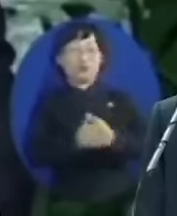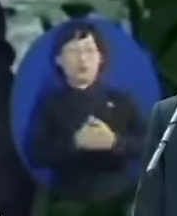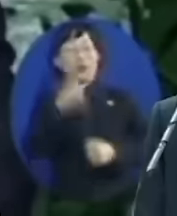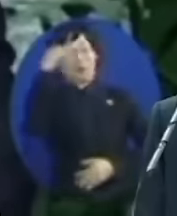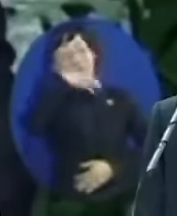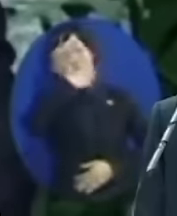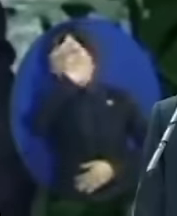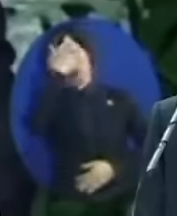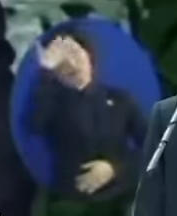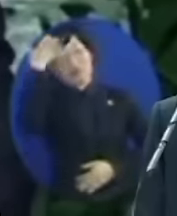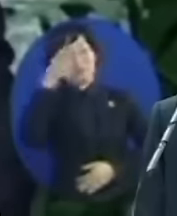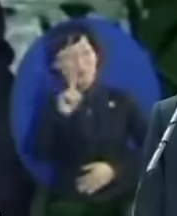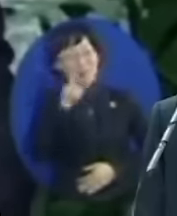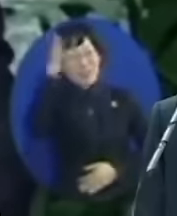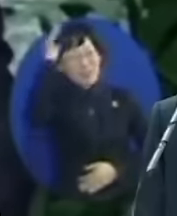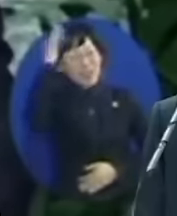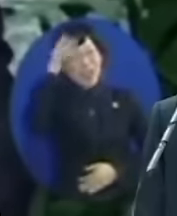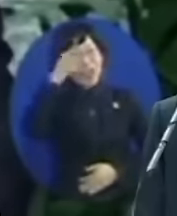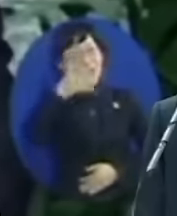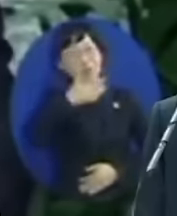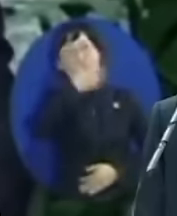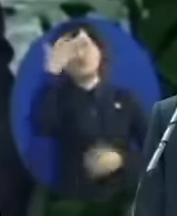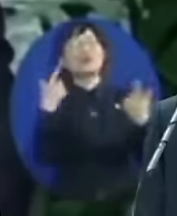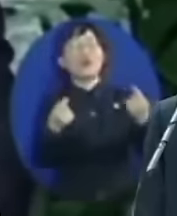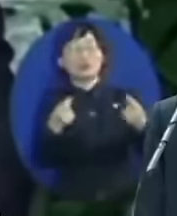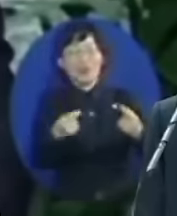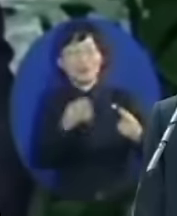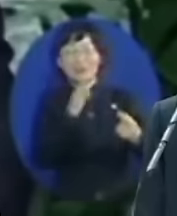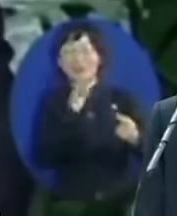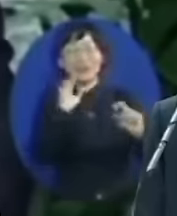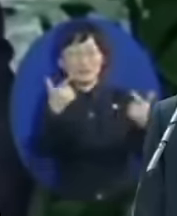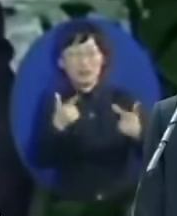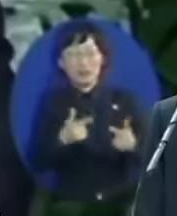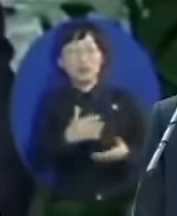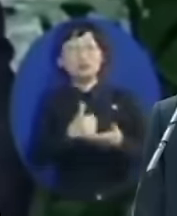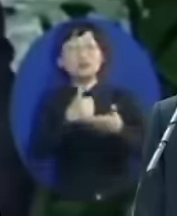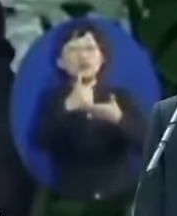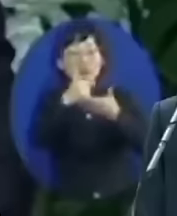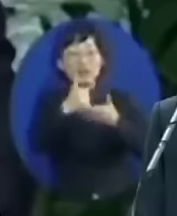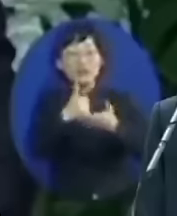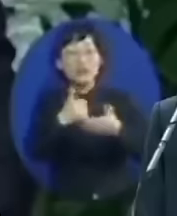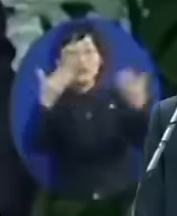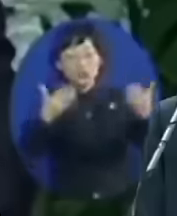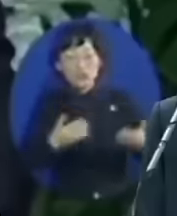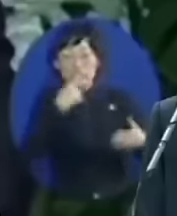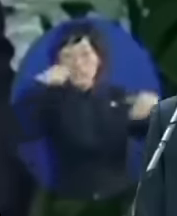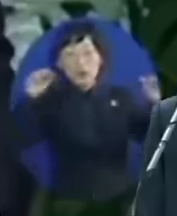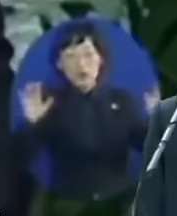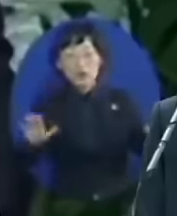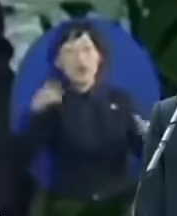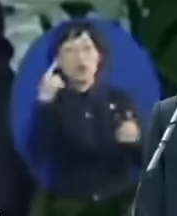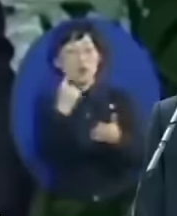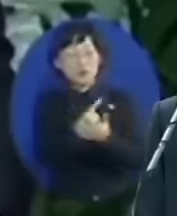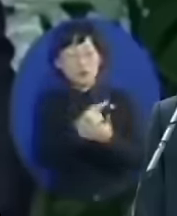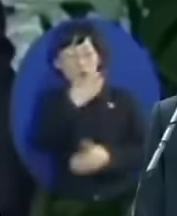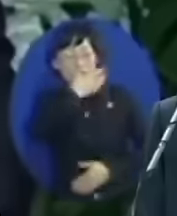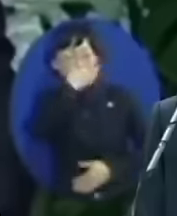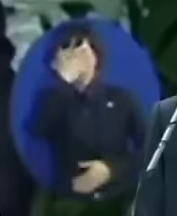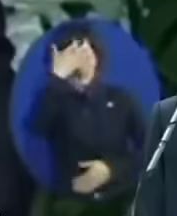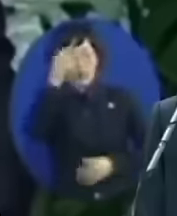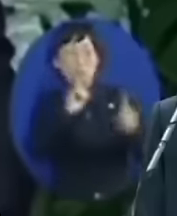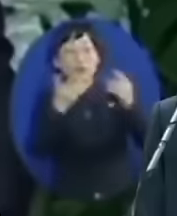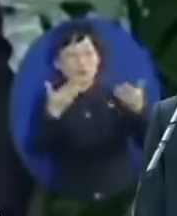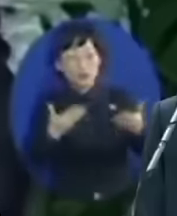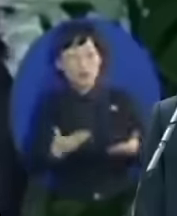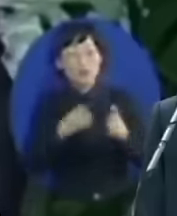다 개꿈이지 참된 꿈은 아닌 것입니다. 주님의 사자들이 와서 현몽하여 말씀할